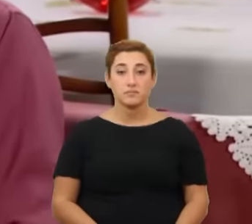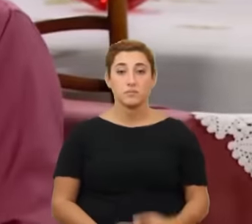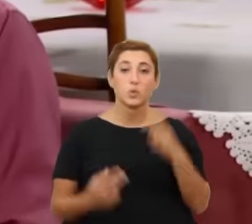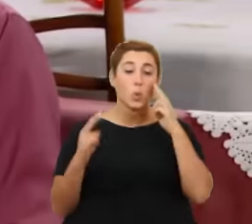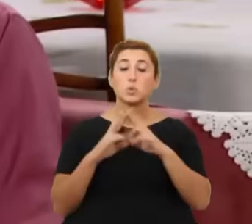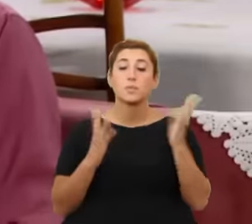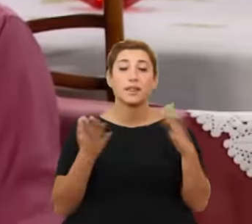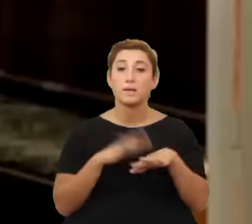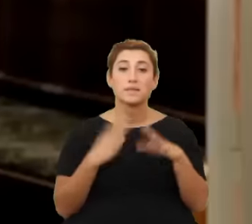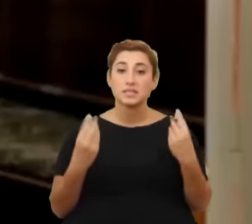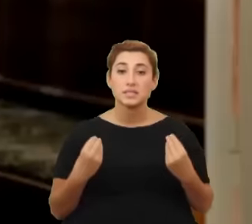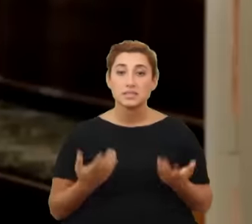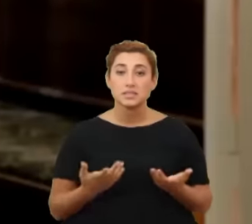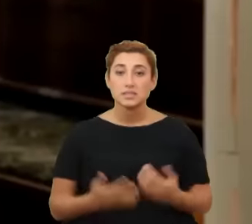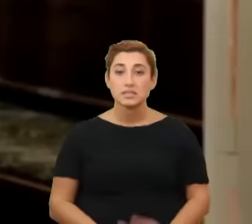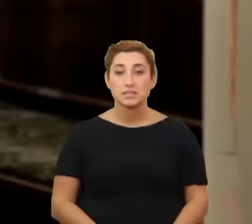Görüşmeyeli nasılsınız?